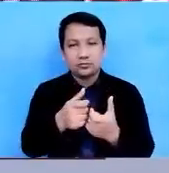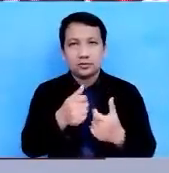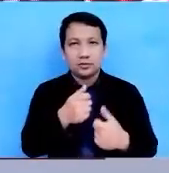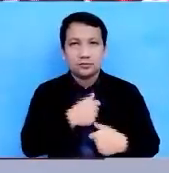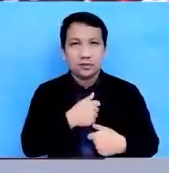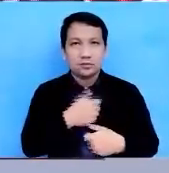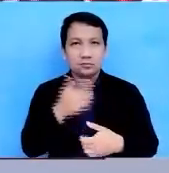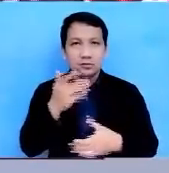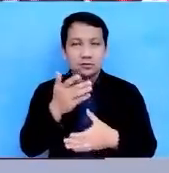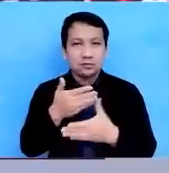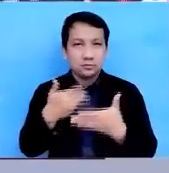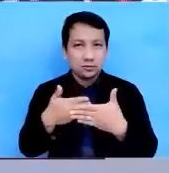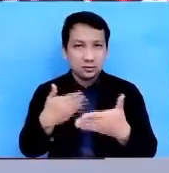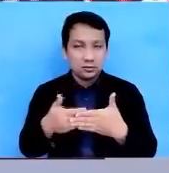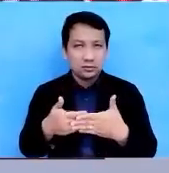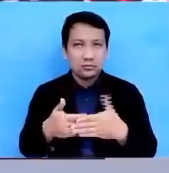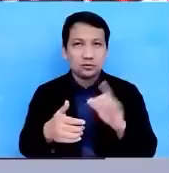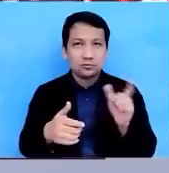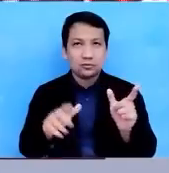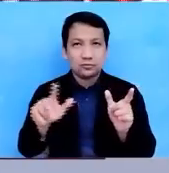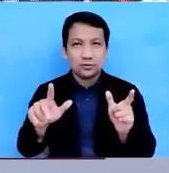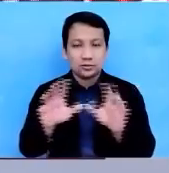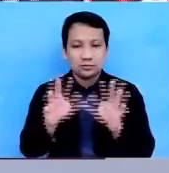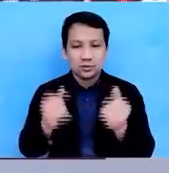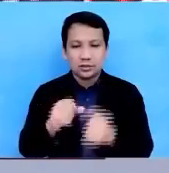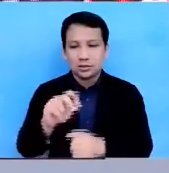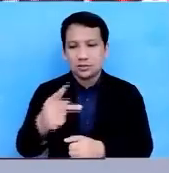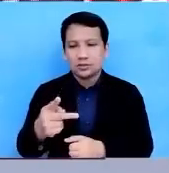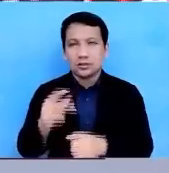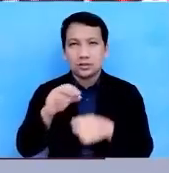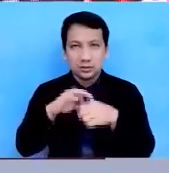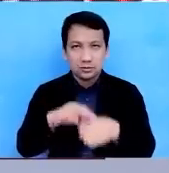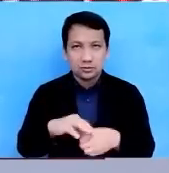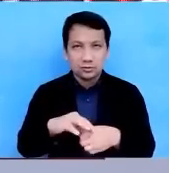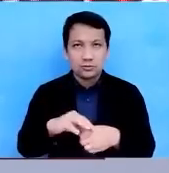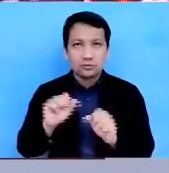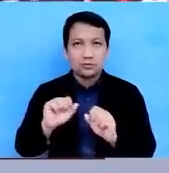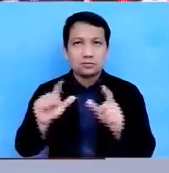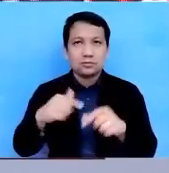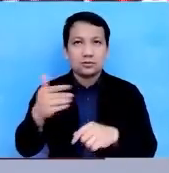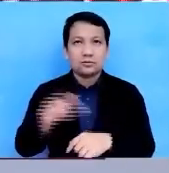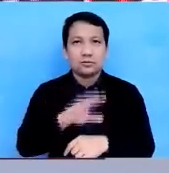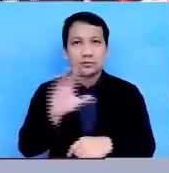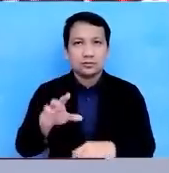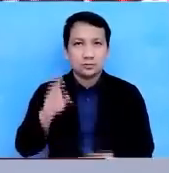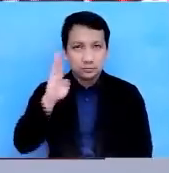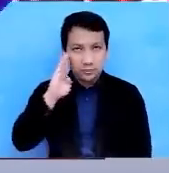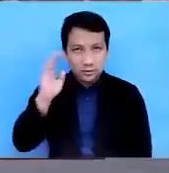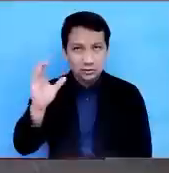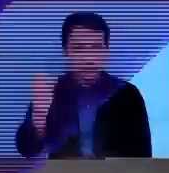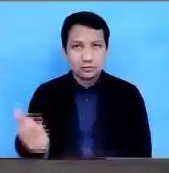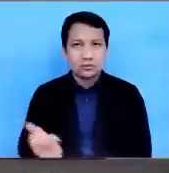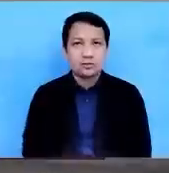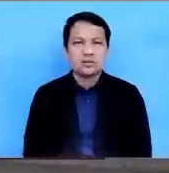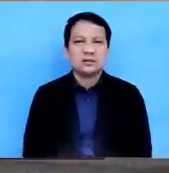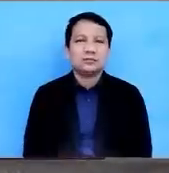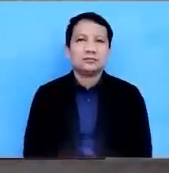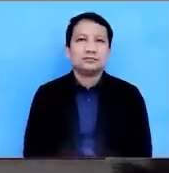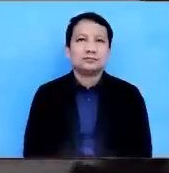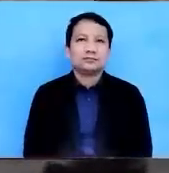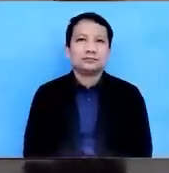habang papalapit ang 2023 barangay at SK elections. Nasa frontline balitang yan si Brian Castillo.